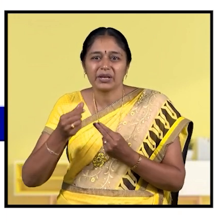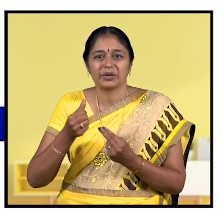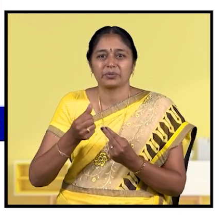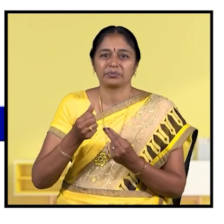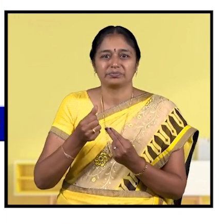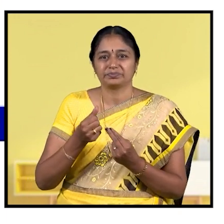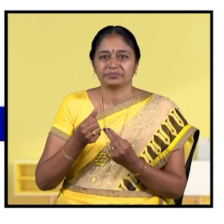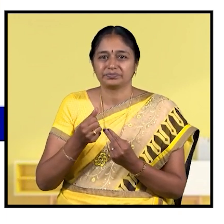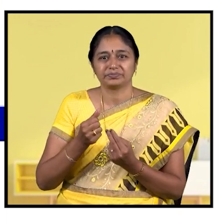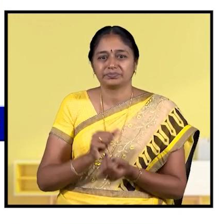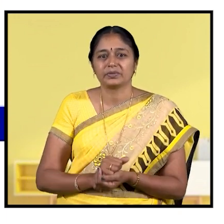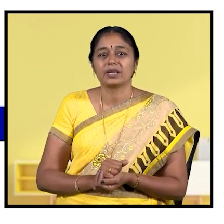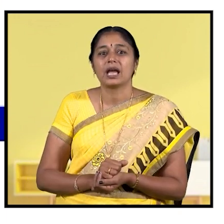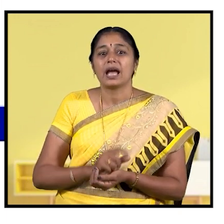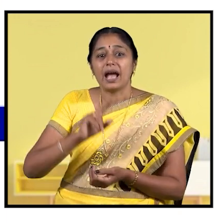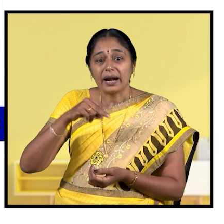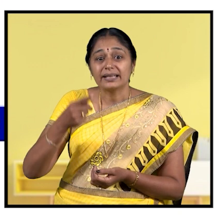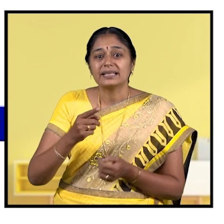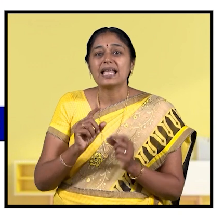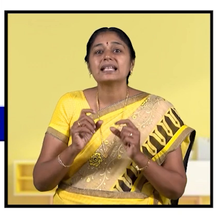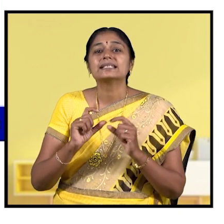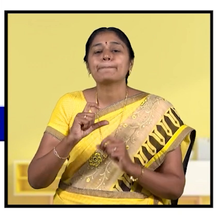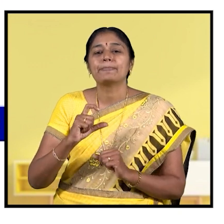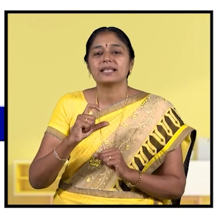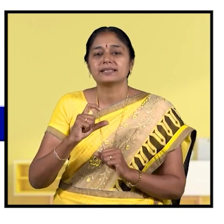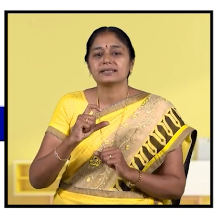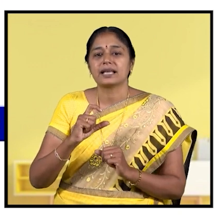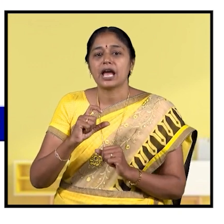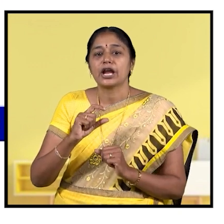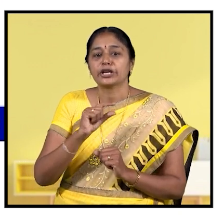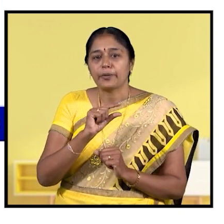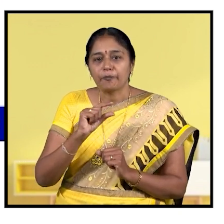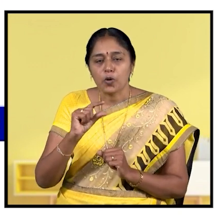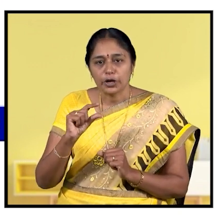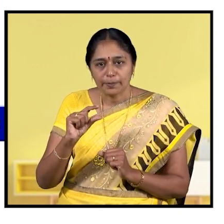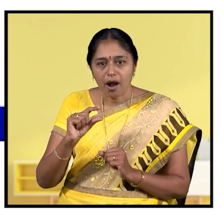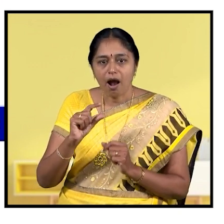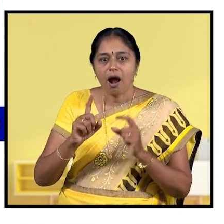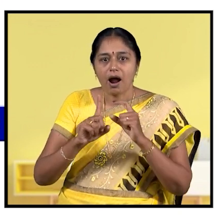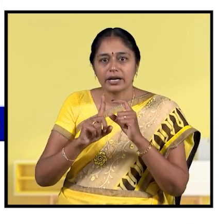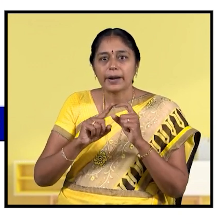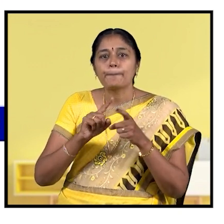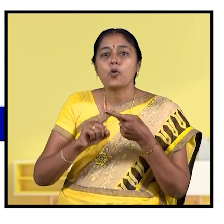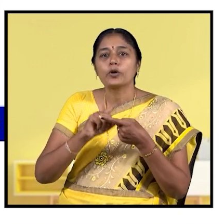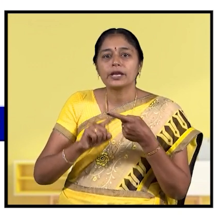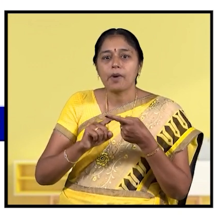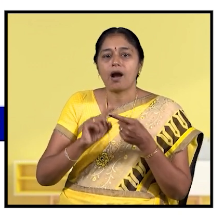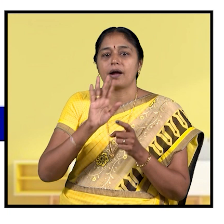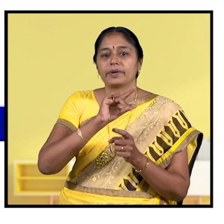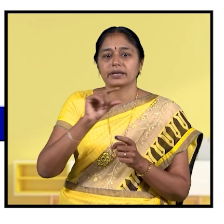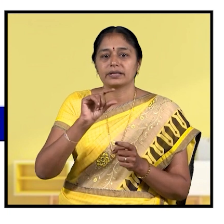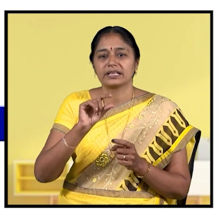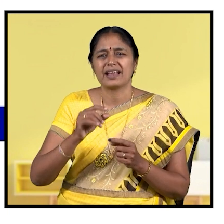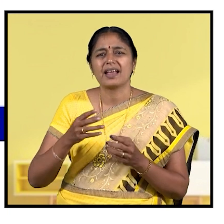பல்லிடம் அப்படிங்கிற ஒரு நுண்ணுயிர் மூலமாக உண்டாகுது. இதுவும் வந்து நோய் பரவக்கூடிய முறை வந்து நேரடி பாலியல் தொடர்பு தான். பிறப்பு உறுப்பின் தோல் மற்றும்